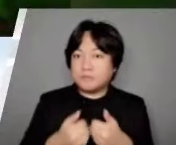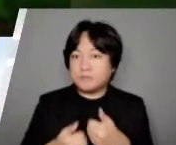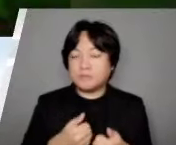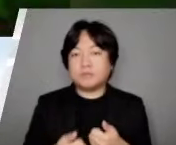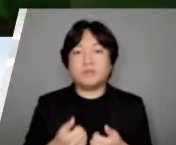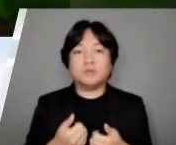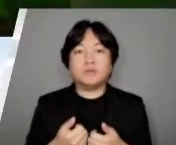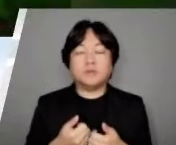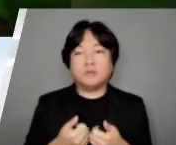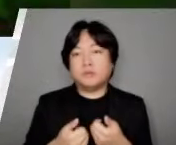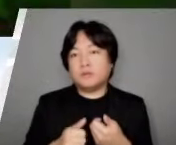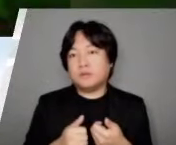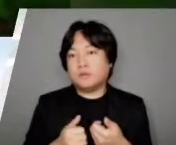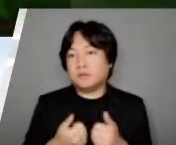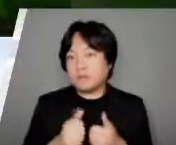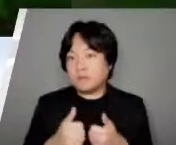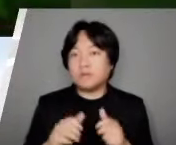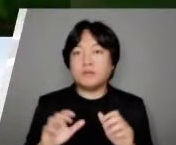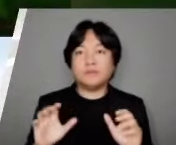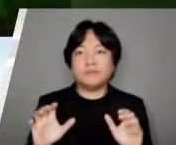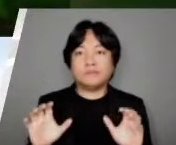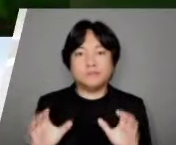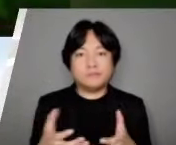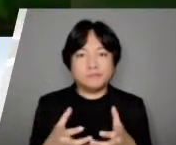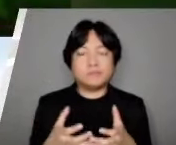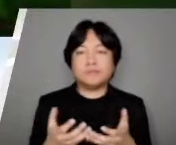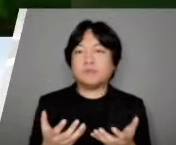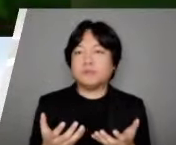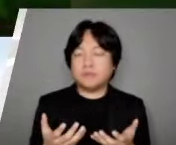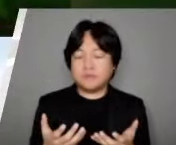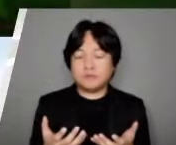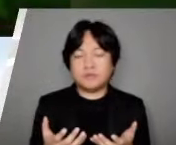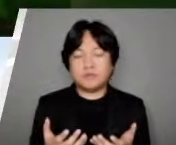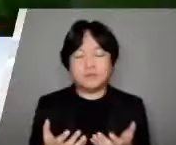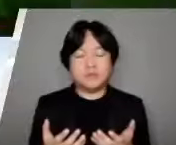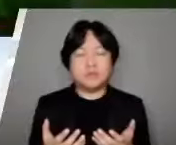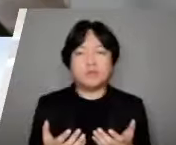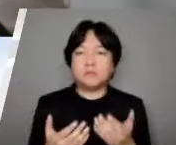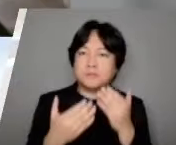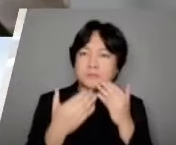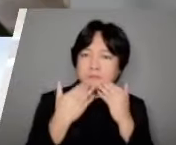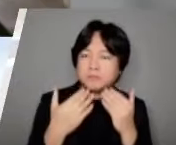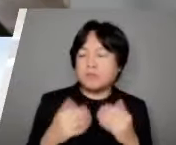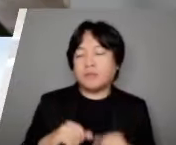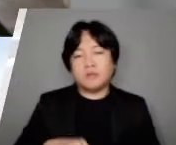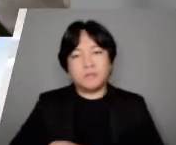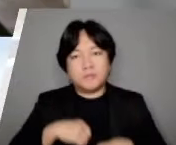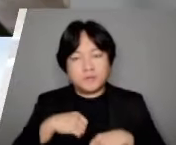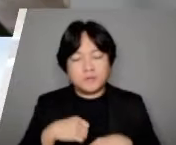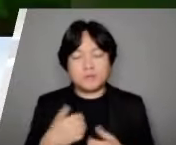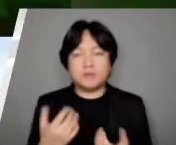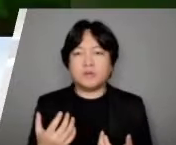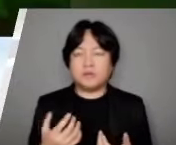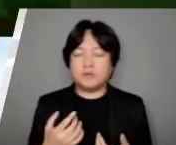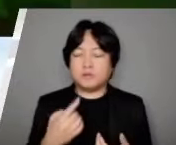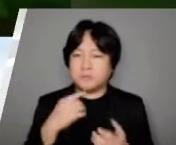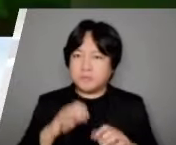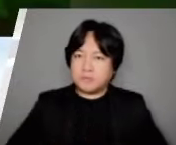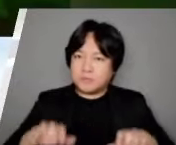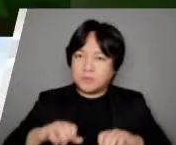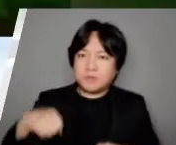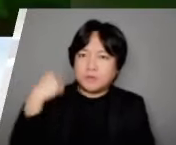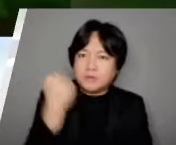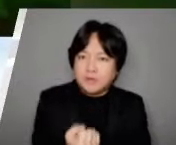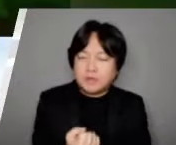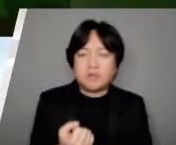pinaglaban po natin, binigay po natin yung best natin sa lahat po. Dugot pawis yung inalay natin. Mas galingan pa natin